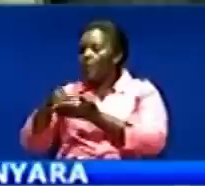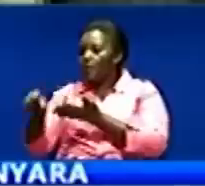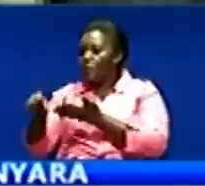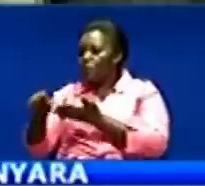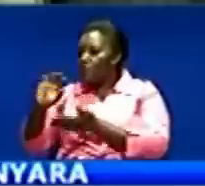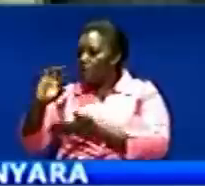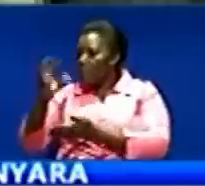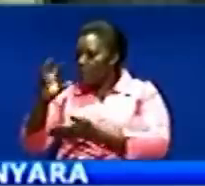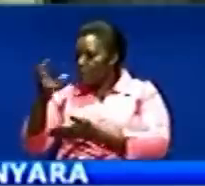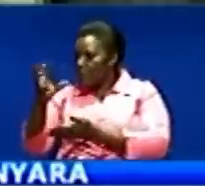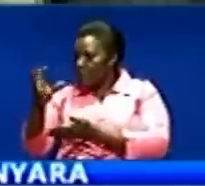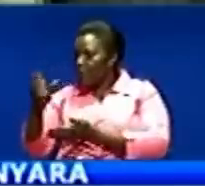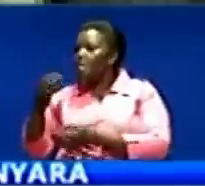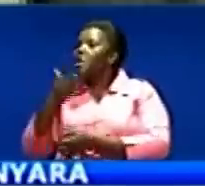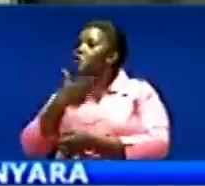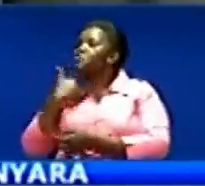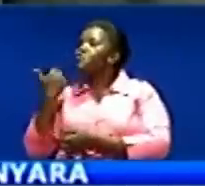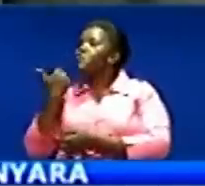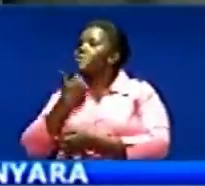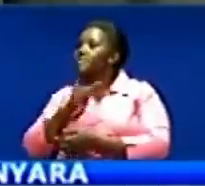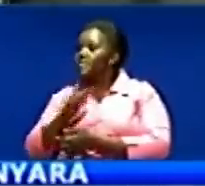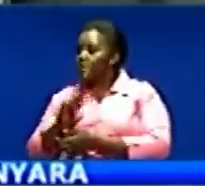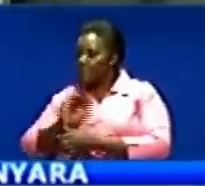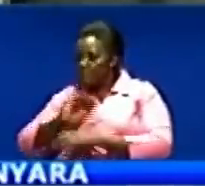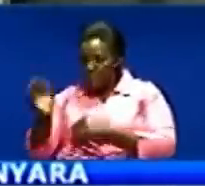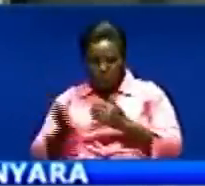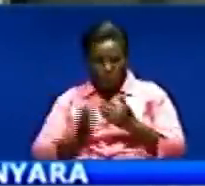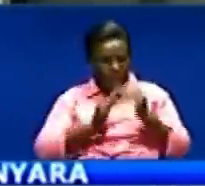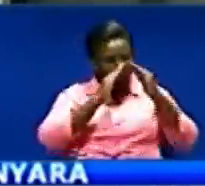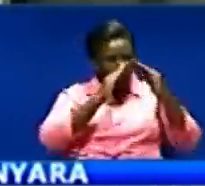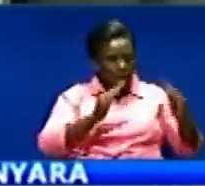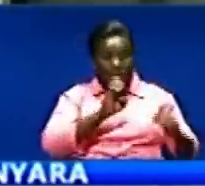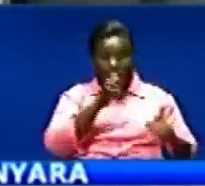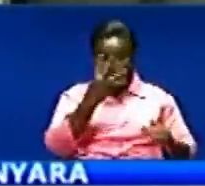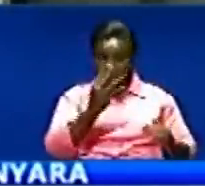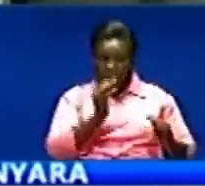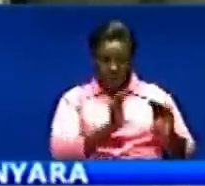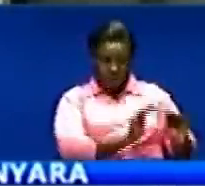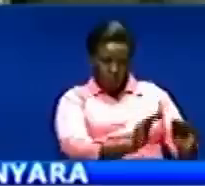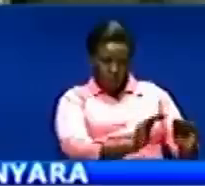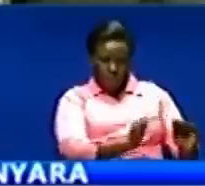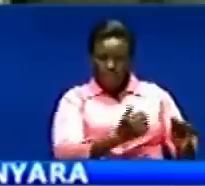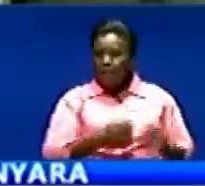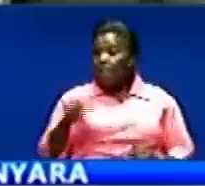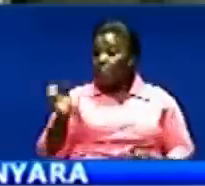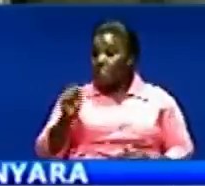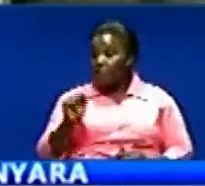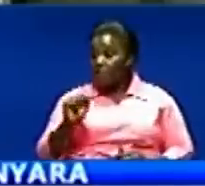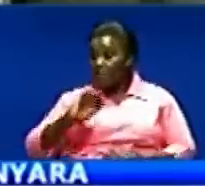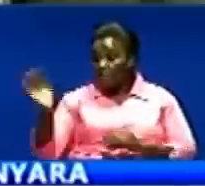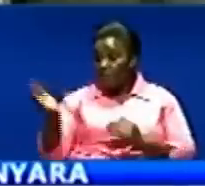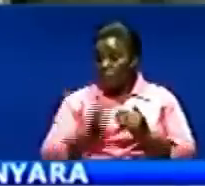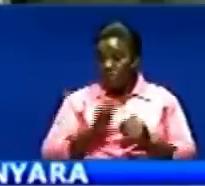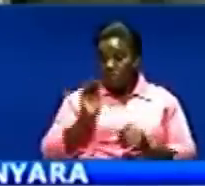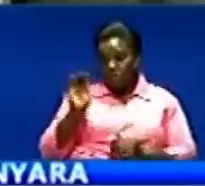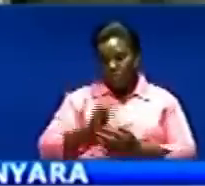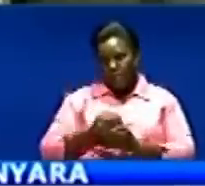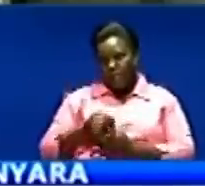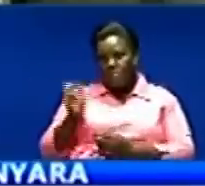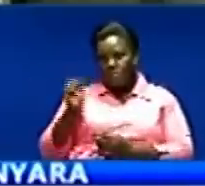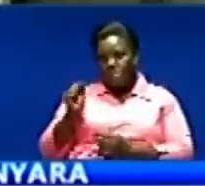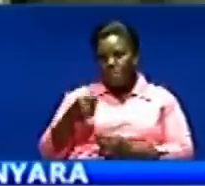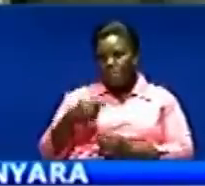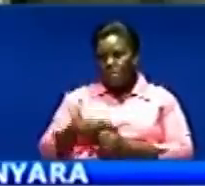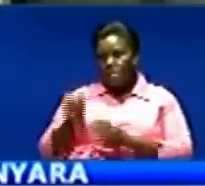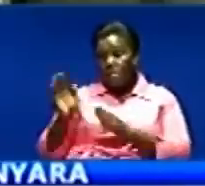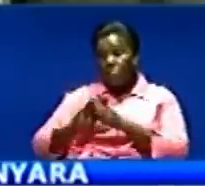nikarudisha 4000 chenchi ndani. Ya alivorudi jioni nikamwambia hivi, nimetumia lako,